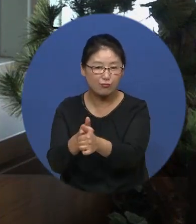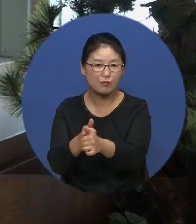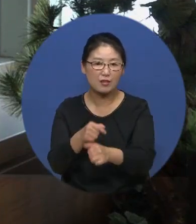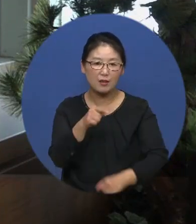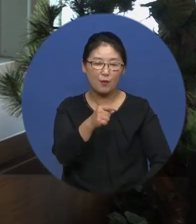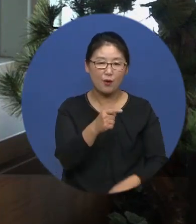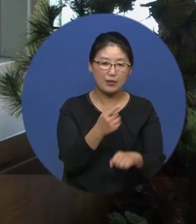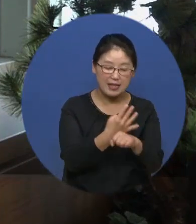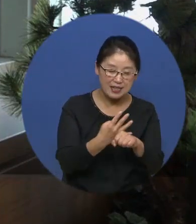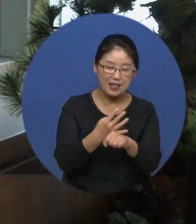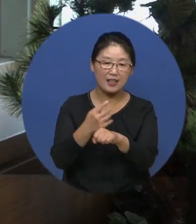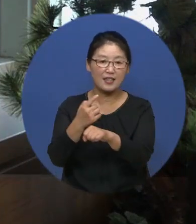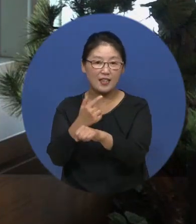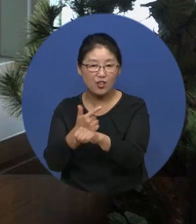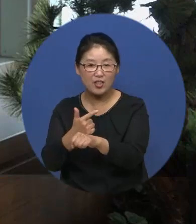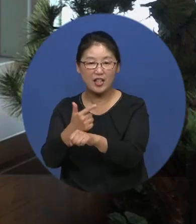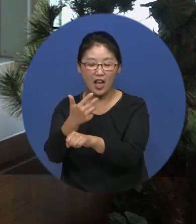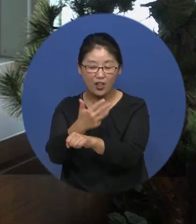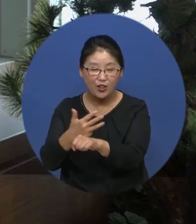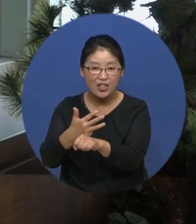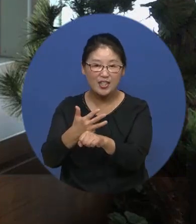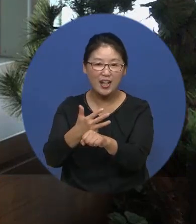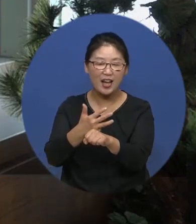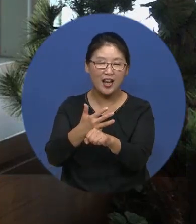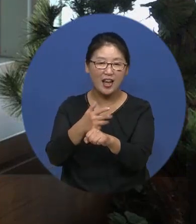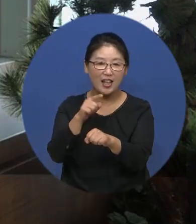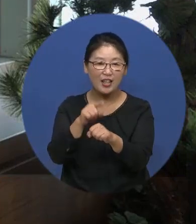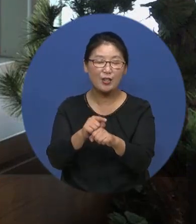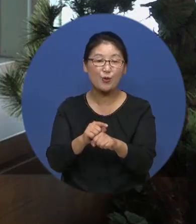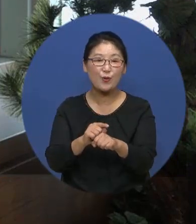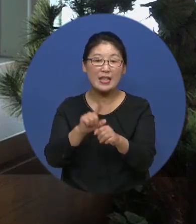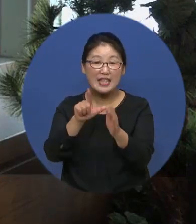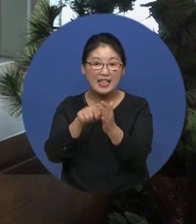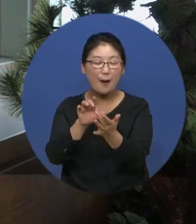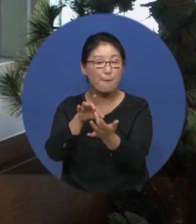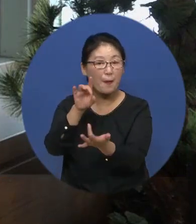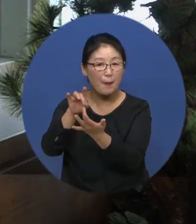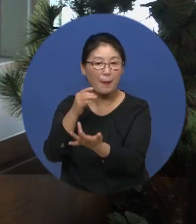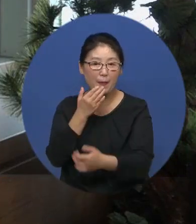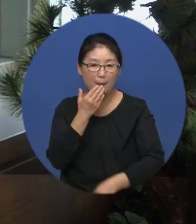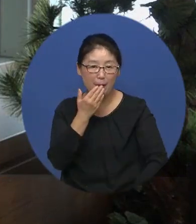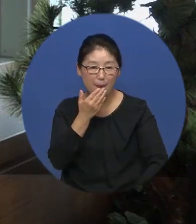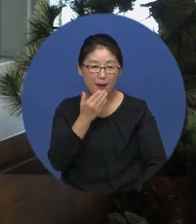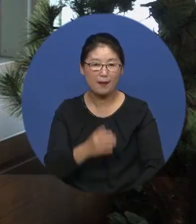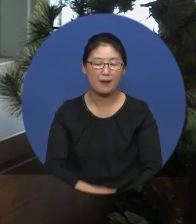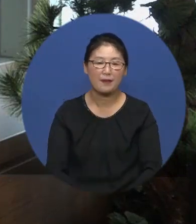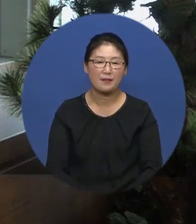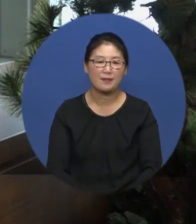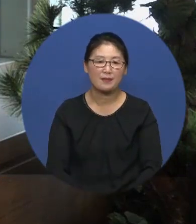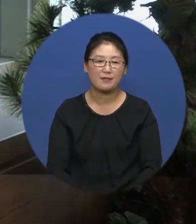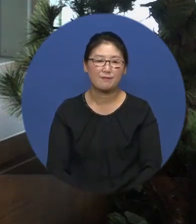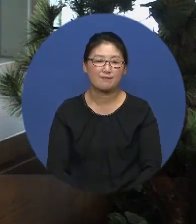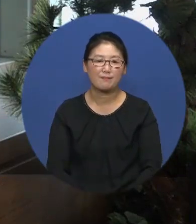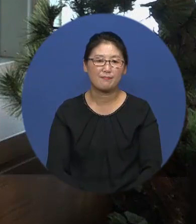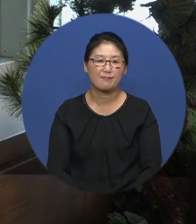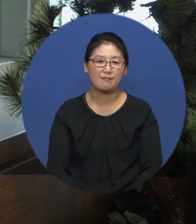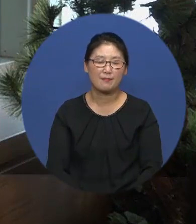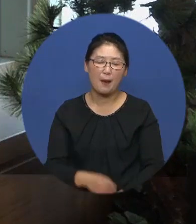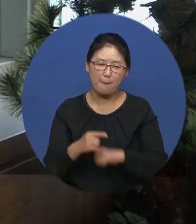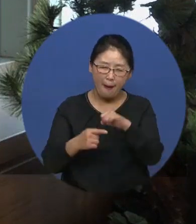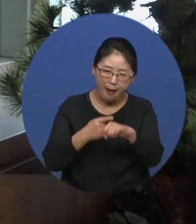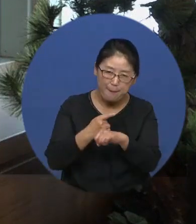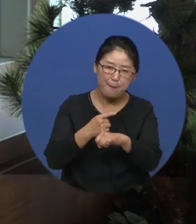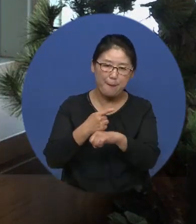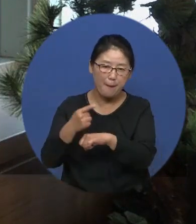4시간, 6시간, 8시간 등의 선택적으로 탄력적으로 근무할 수 있게끔 저희가 시행을 하고 있고 또한 매년